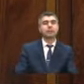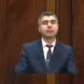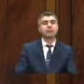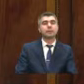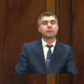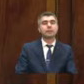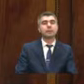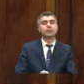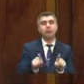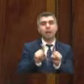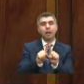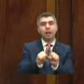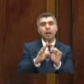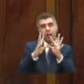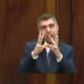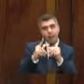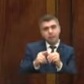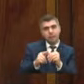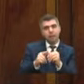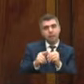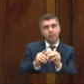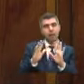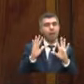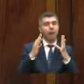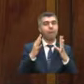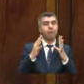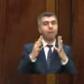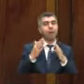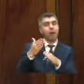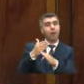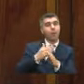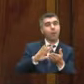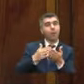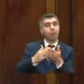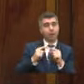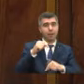الحصيلة المرحلية وصفقتم لها جميعاً أو أغلبكم